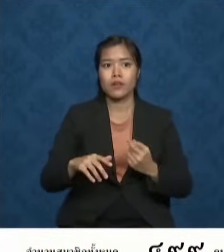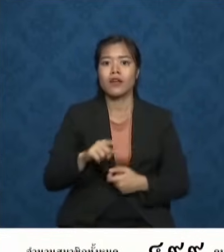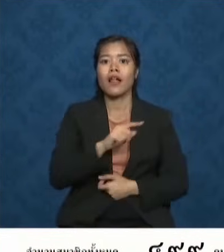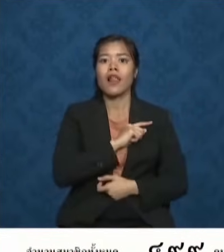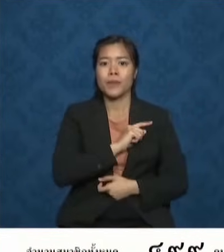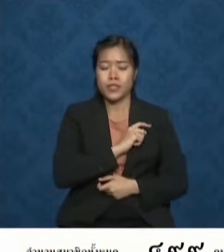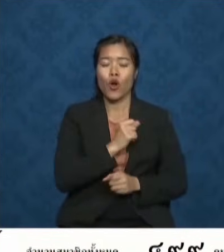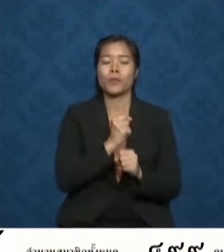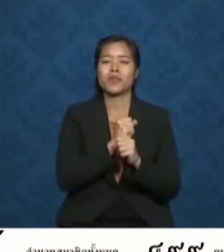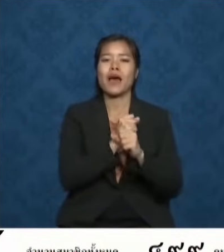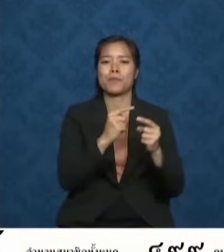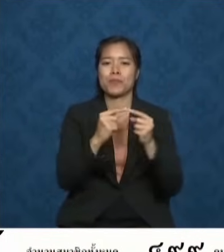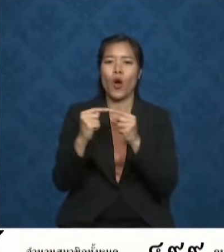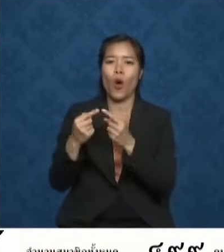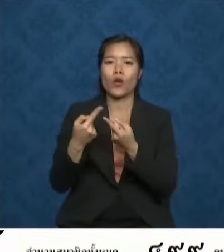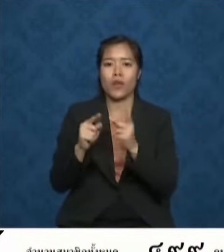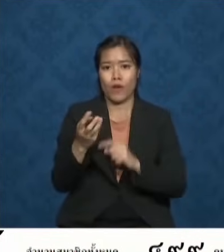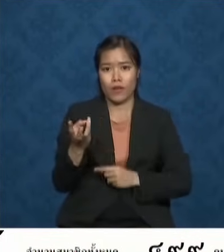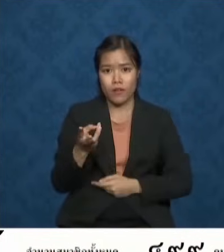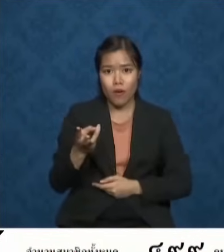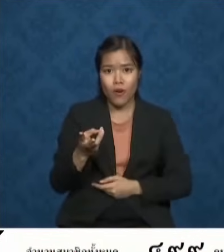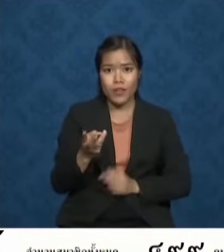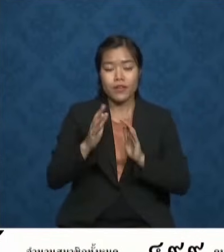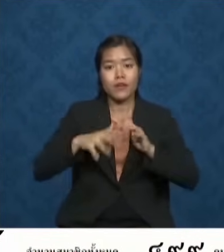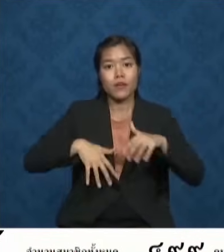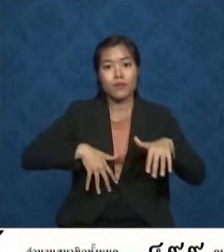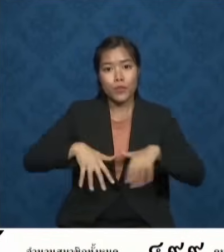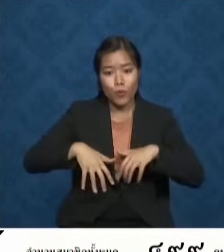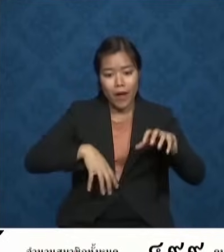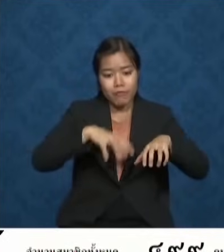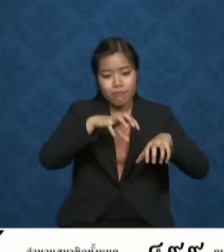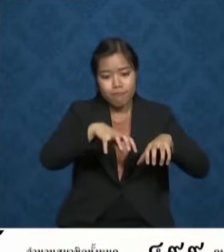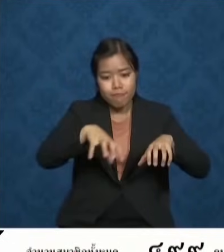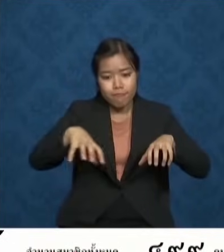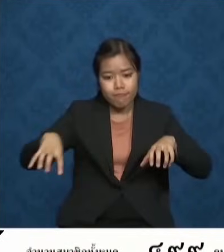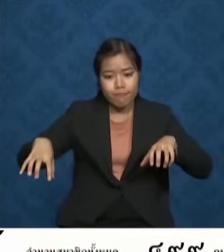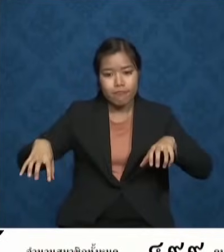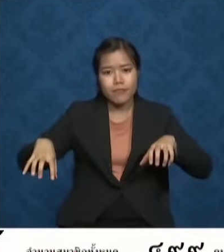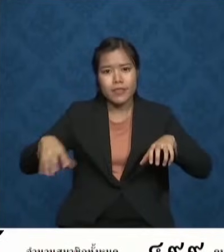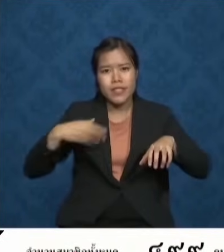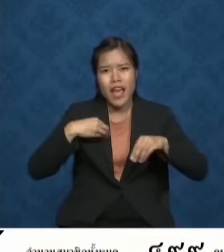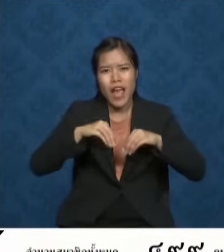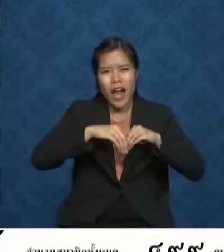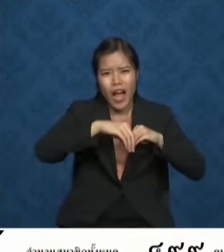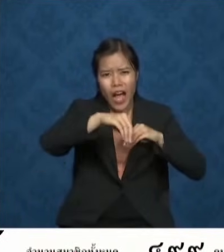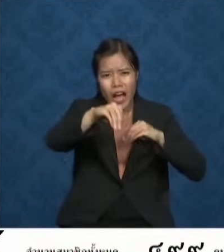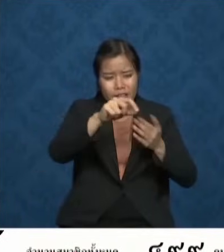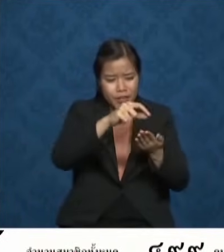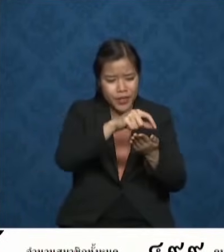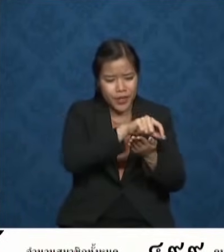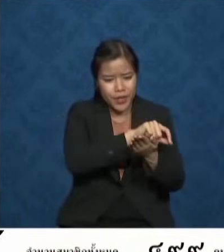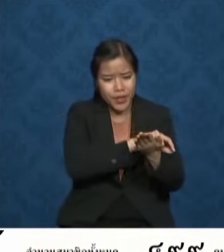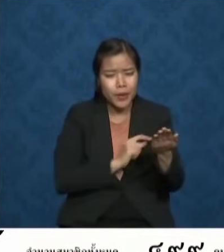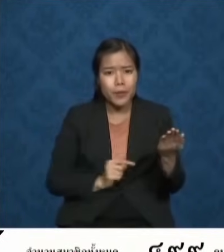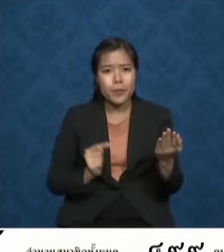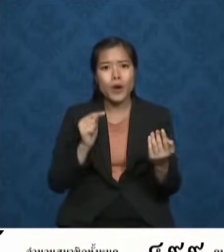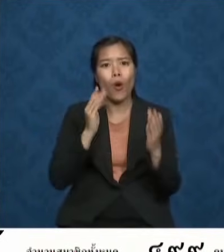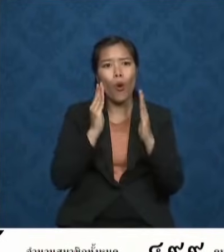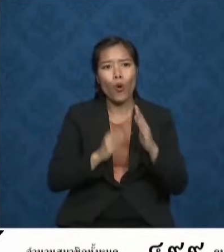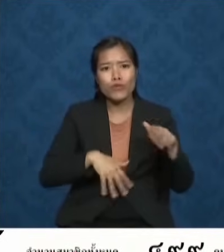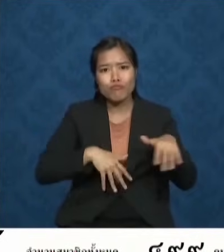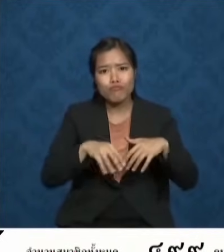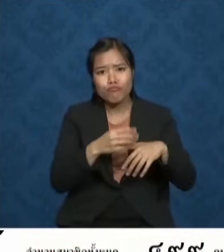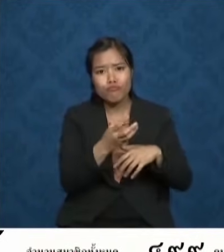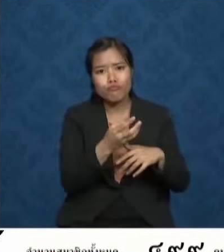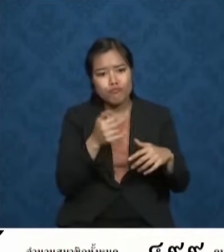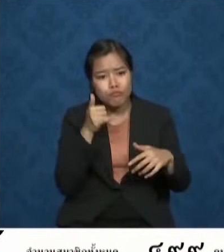เหลือแต่น้อยลงในหมู่บ้านที่กรมกระทรวงทบวงกรมต่างๆเข้าไม่ถึงวันนี้ทหารพัฒนายังไป